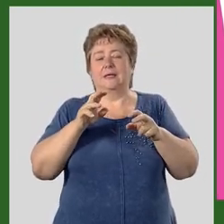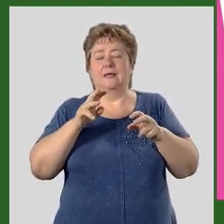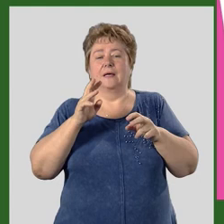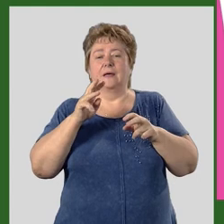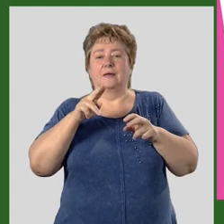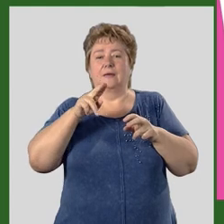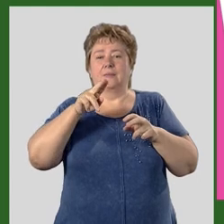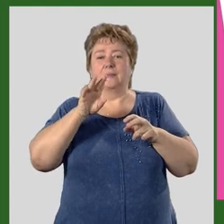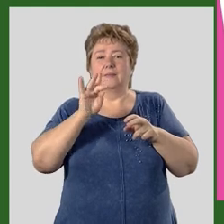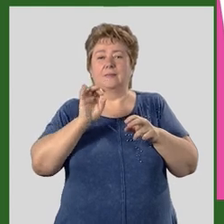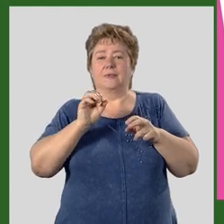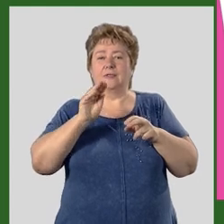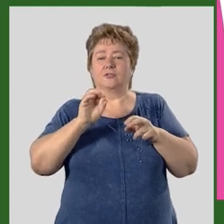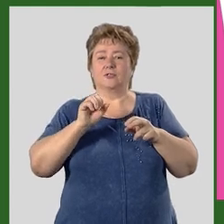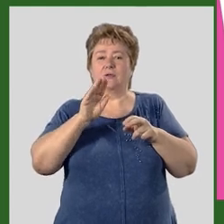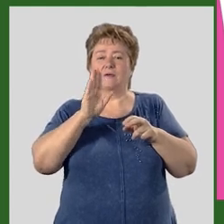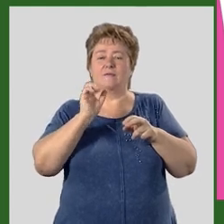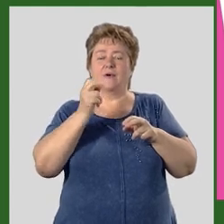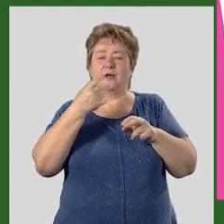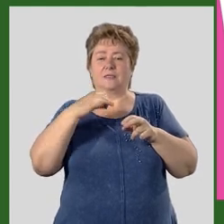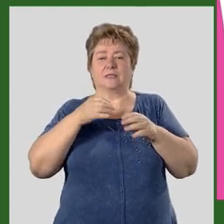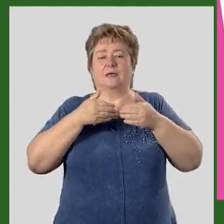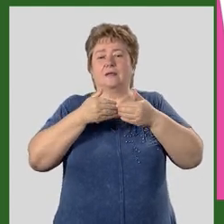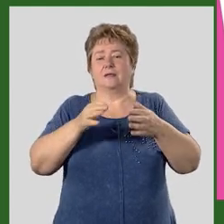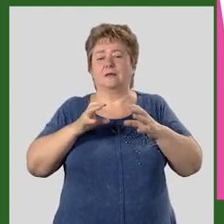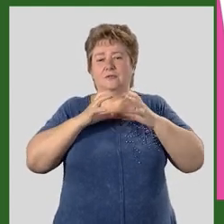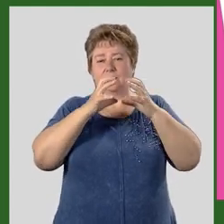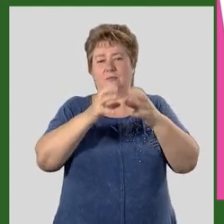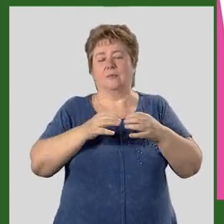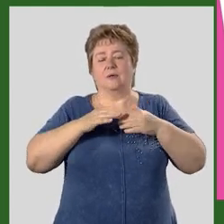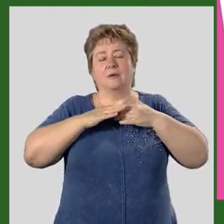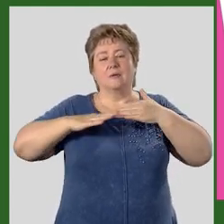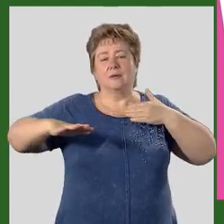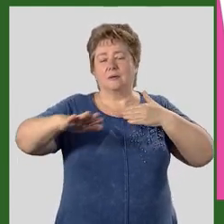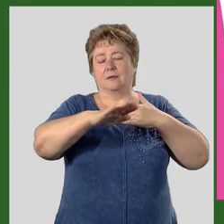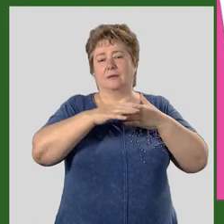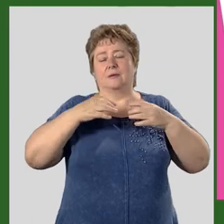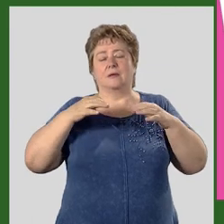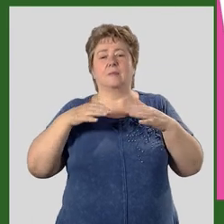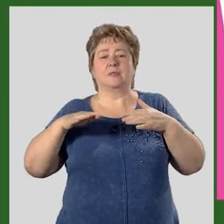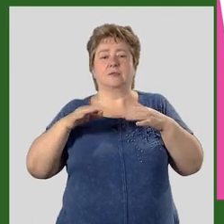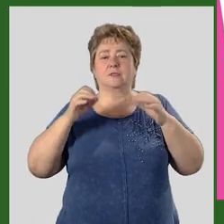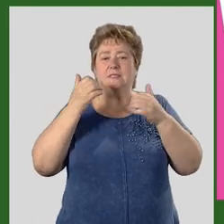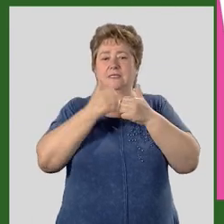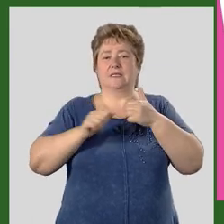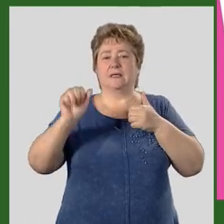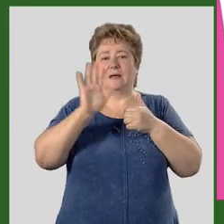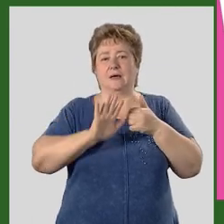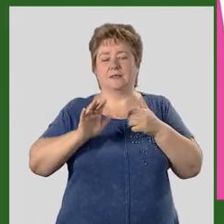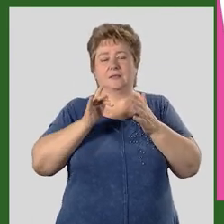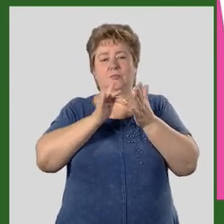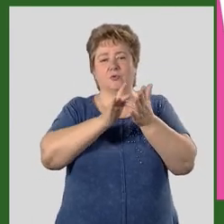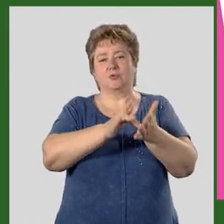Николай Михайлович Пржевальский, открывший миру бескрайние просторы Средней Азии.